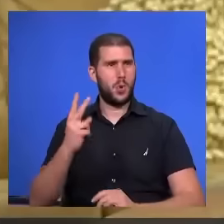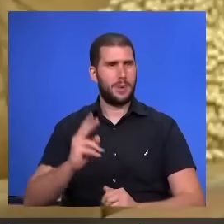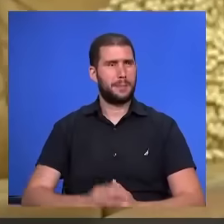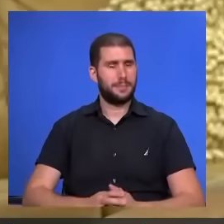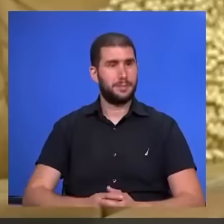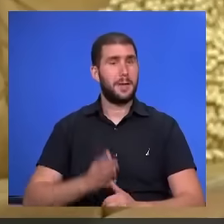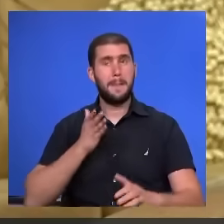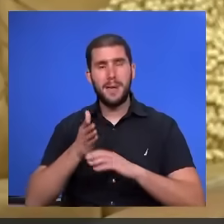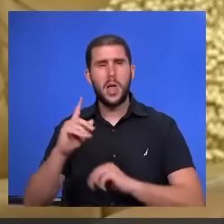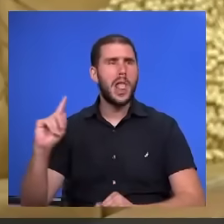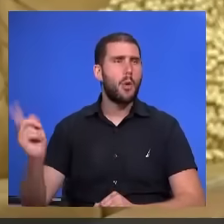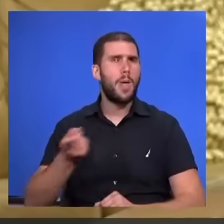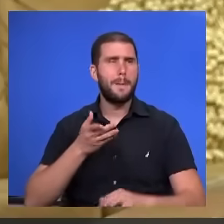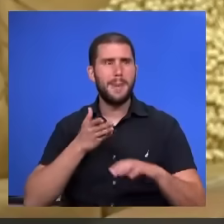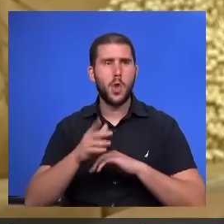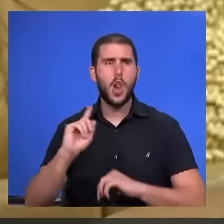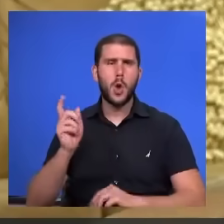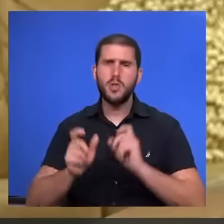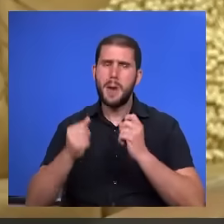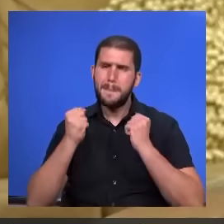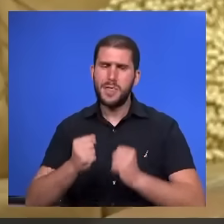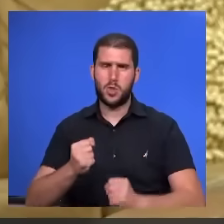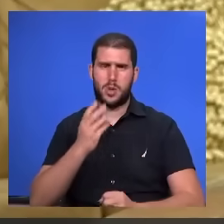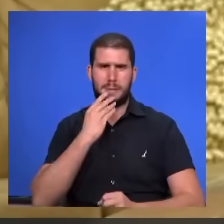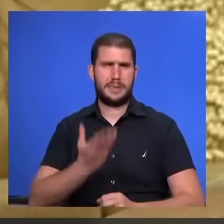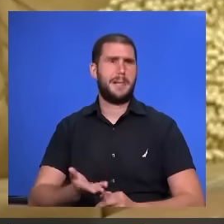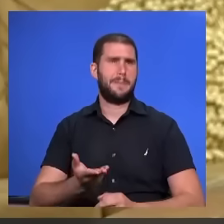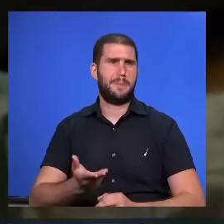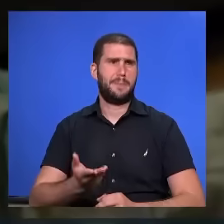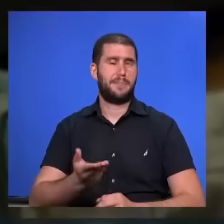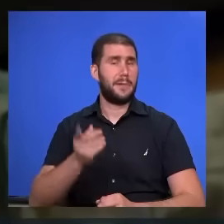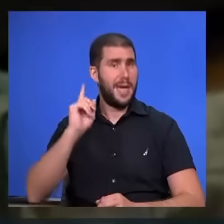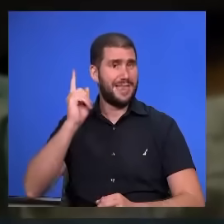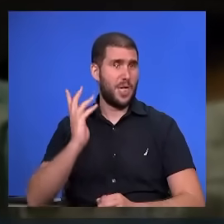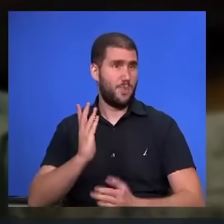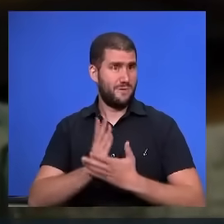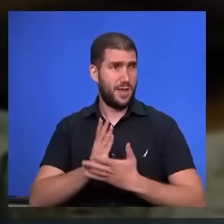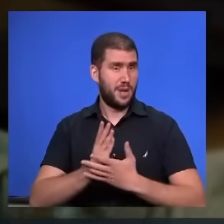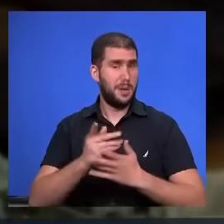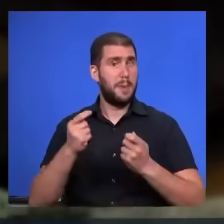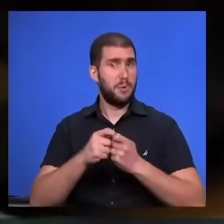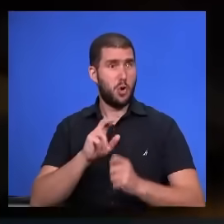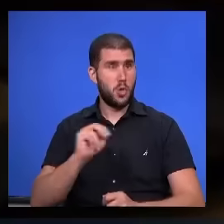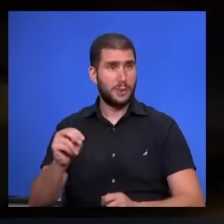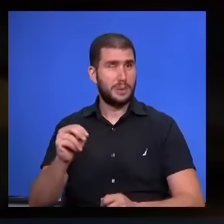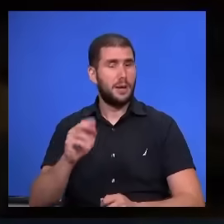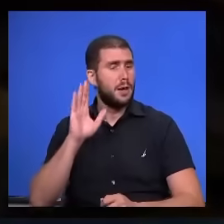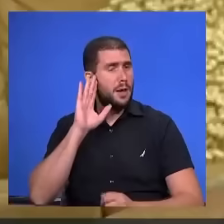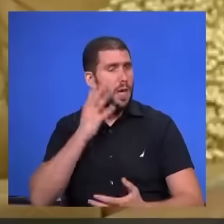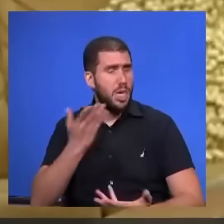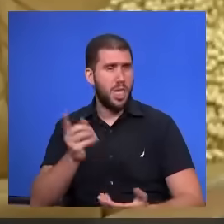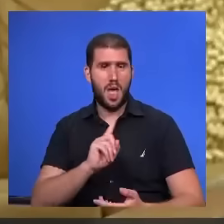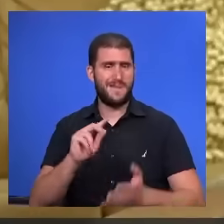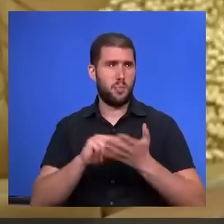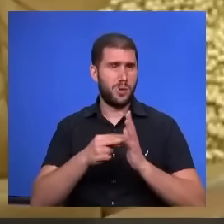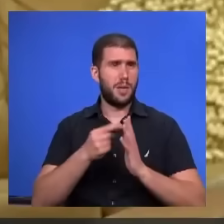בנינו לכולם, בנינו לכל גורמי הביטחון במדינה. והתרענו. בעניין הזה אין אוזן קשבת אצל הפוליטיקאים.